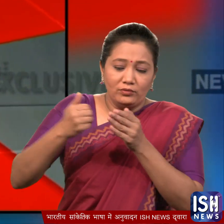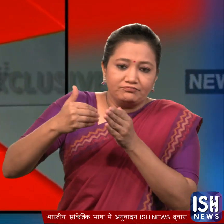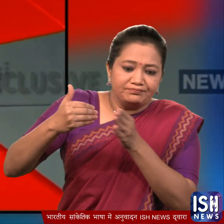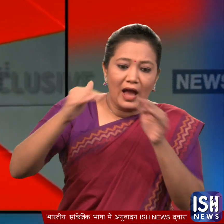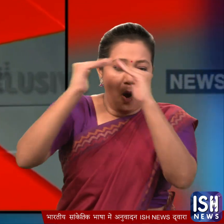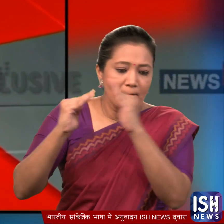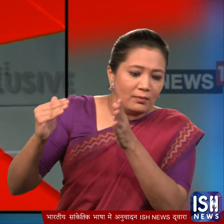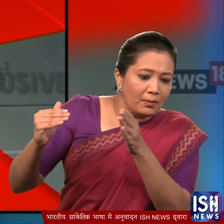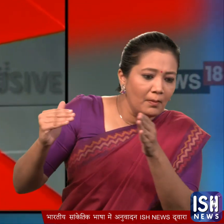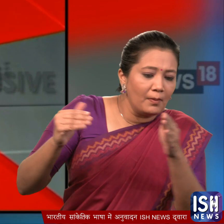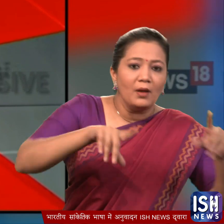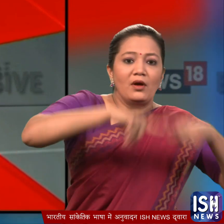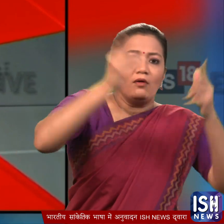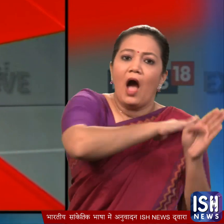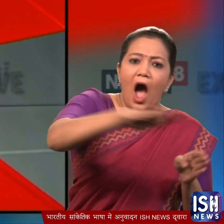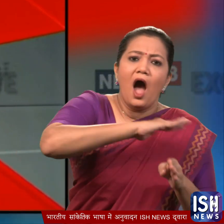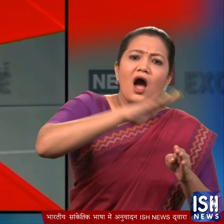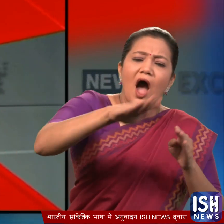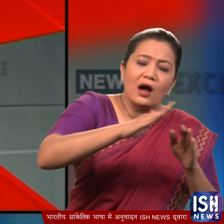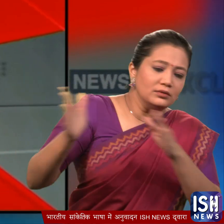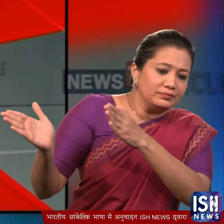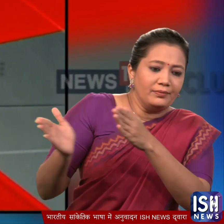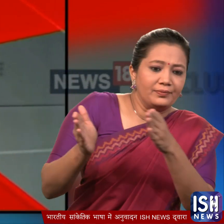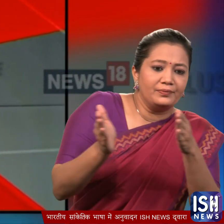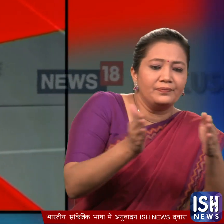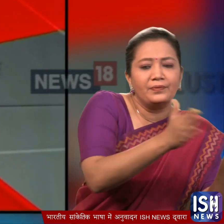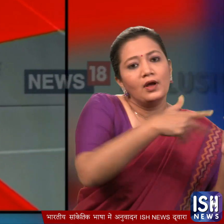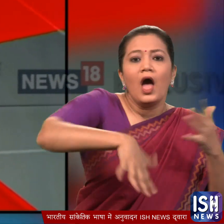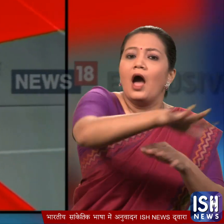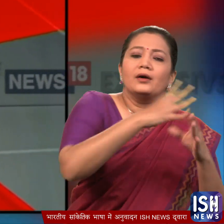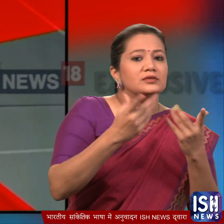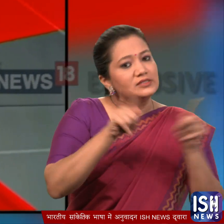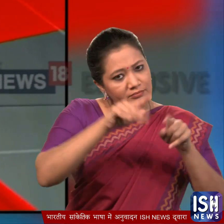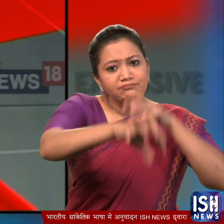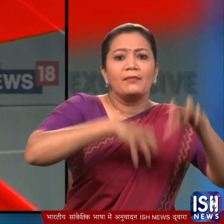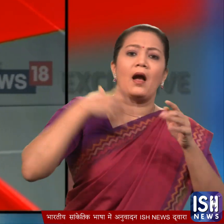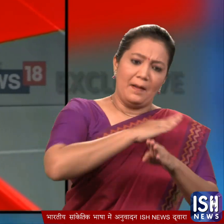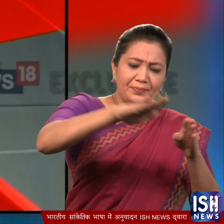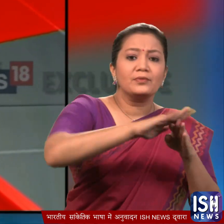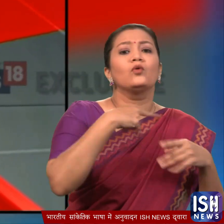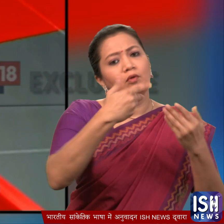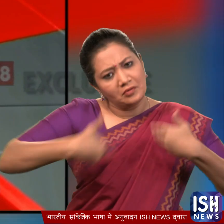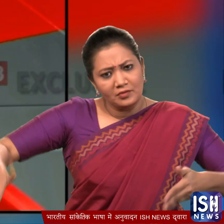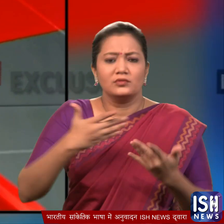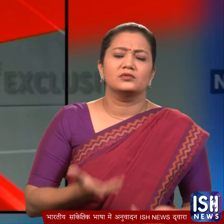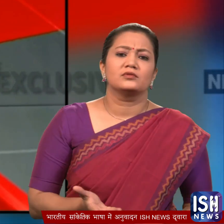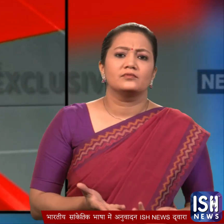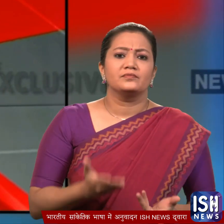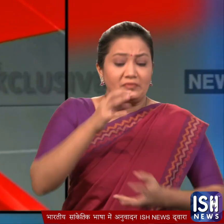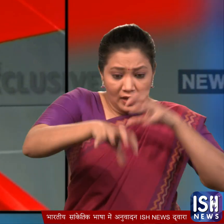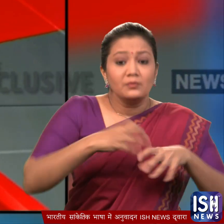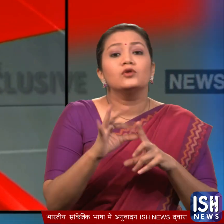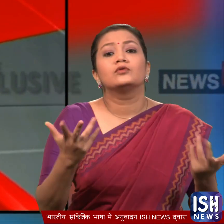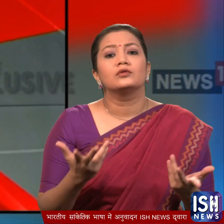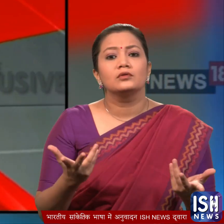रखा है। जंगल में पेड़ कम हम काट रहे हैं, जानवरों का शिकार भी हमारे आपके बीच के लोग ही कर रहे हैं। फिर जानवर